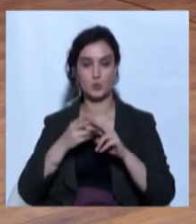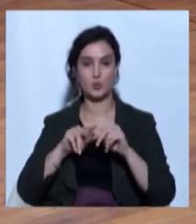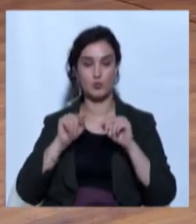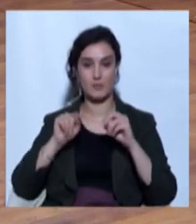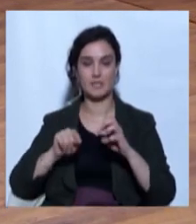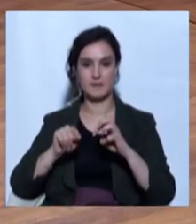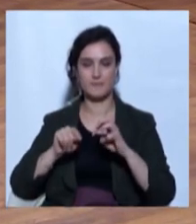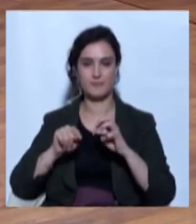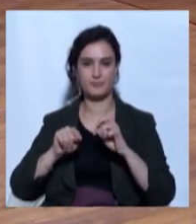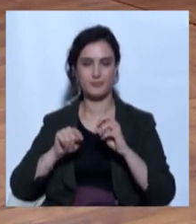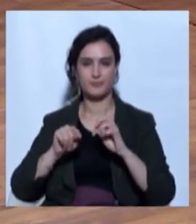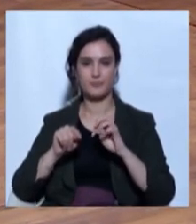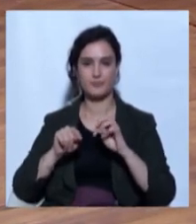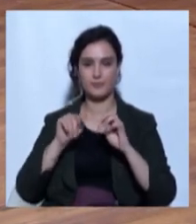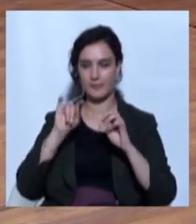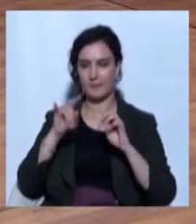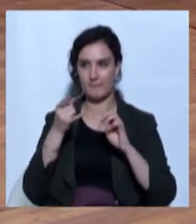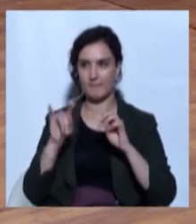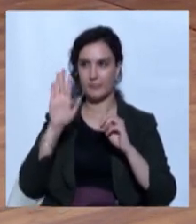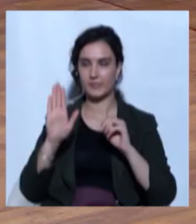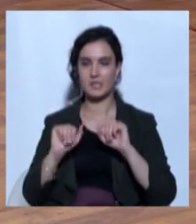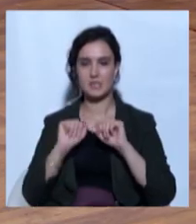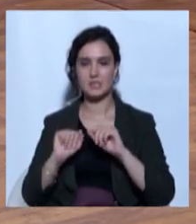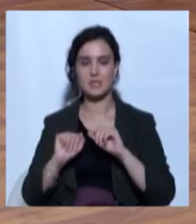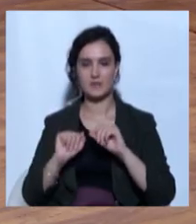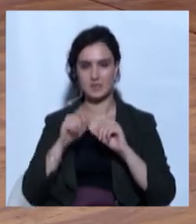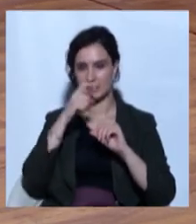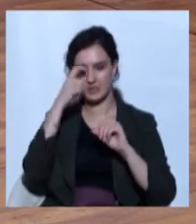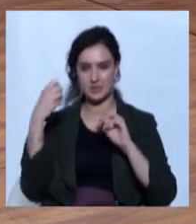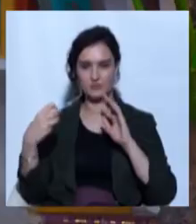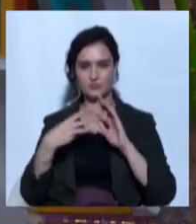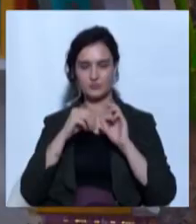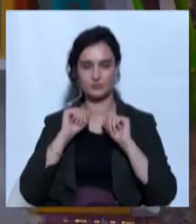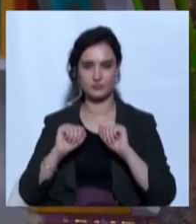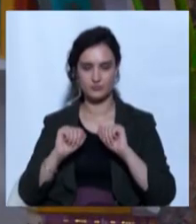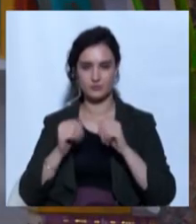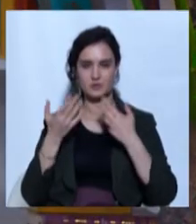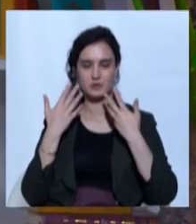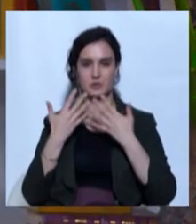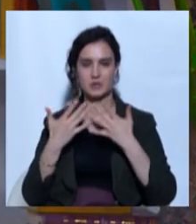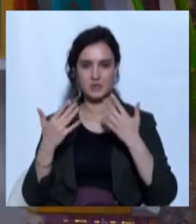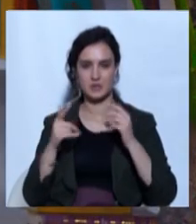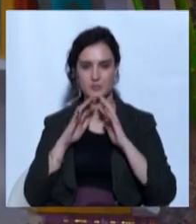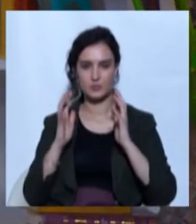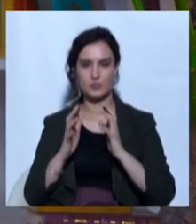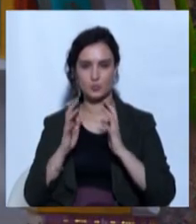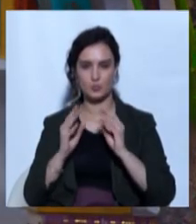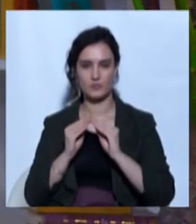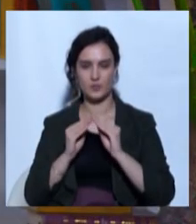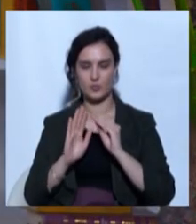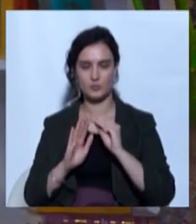ეს ფილები იცავს სიცხისგან, სიგრილეს